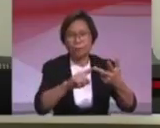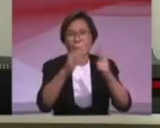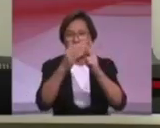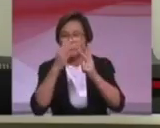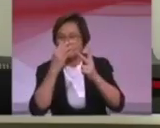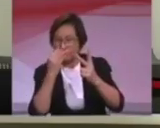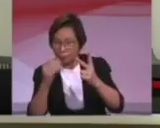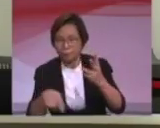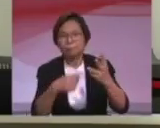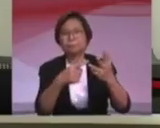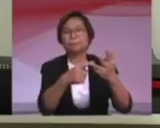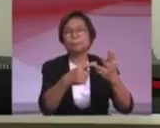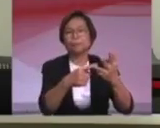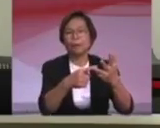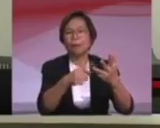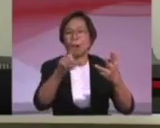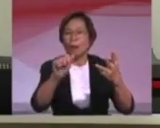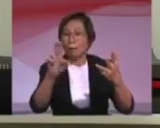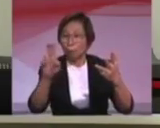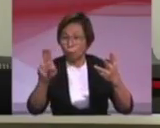Bandar Seremban, Labu,